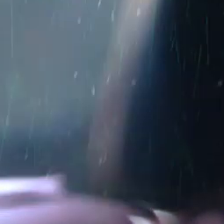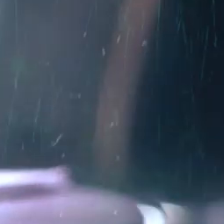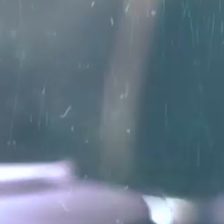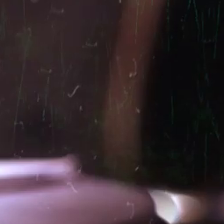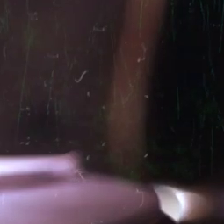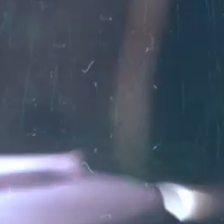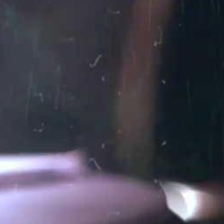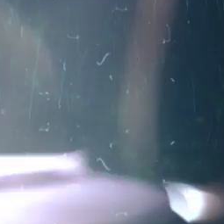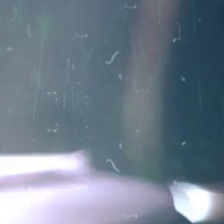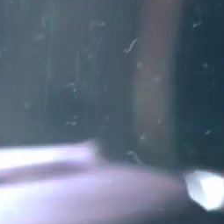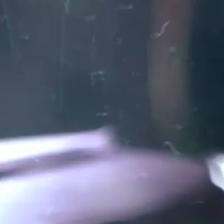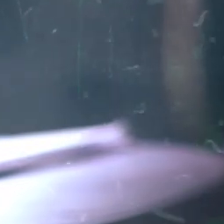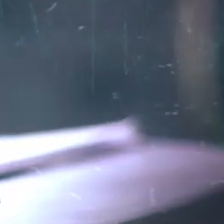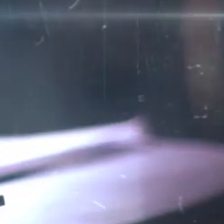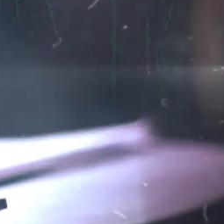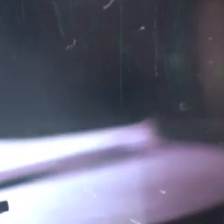ve